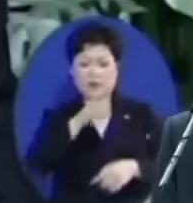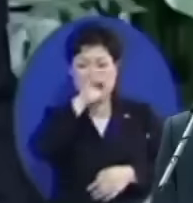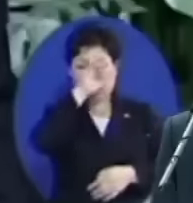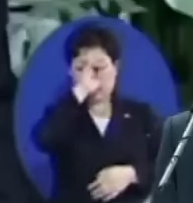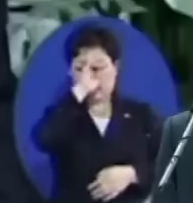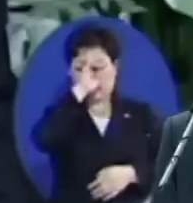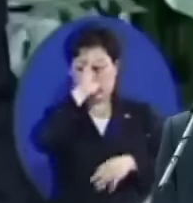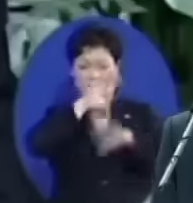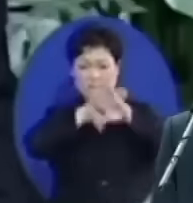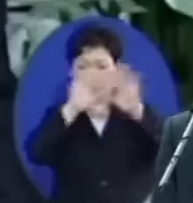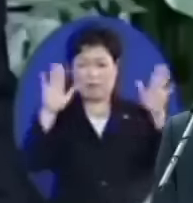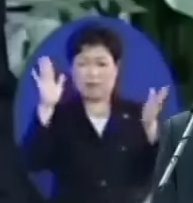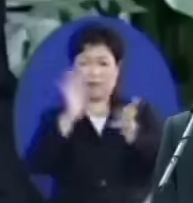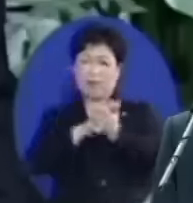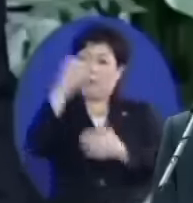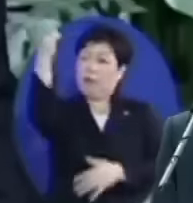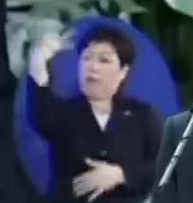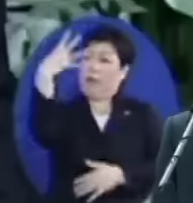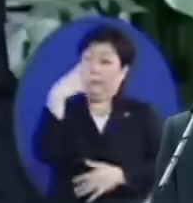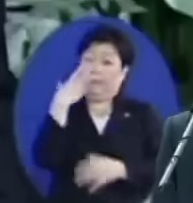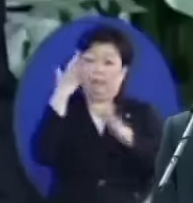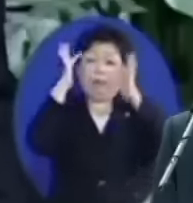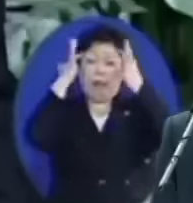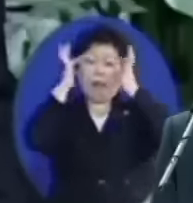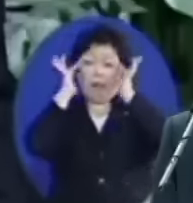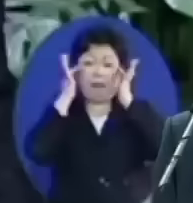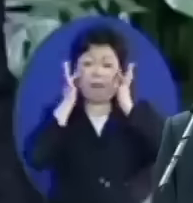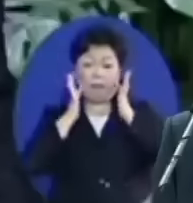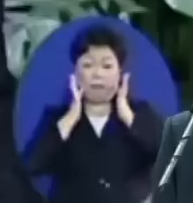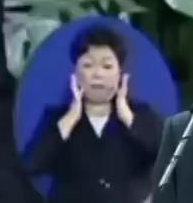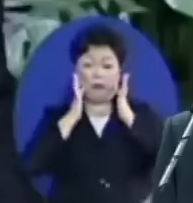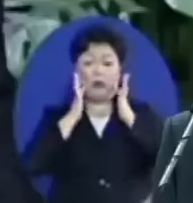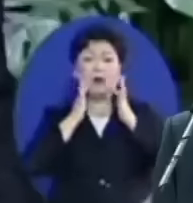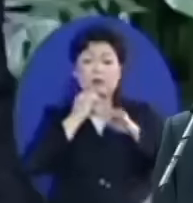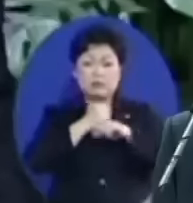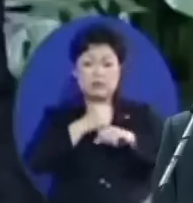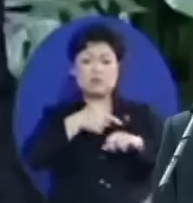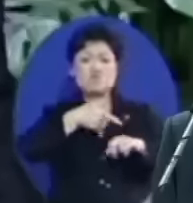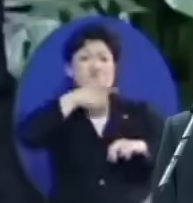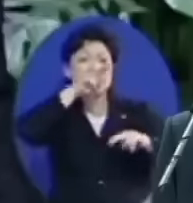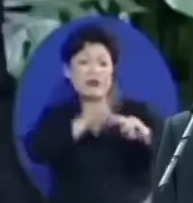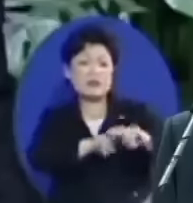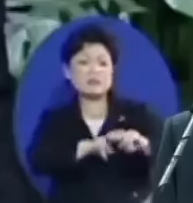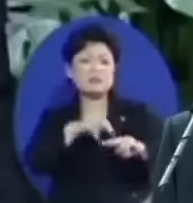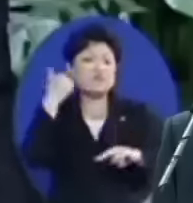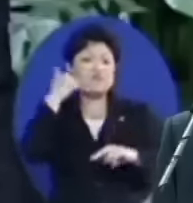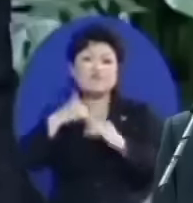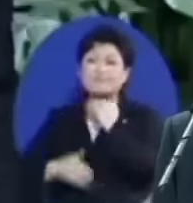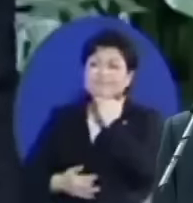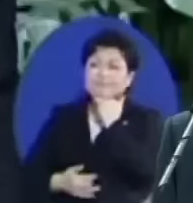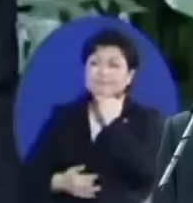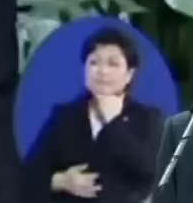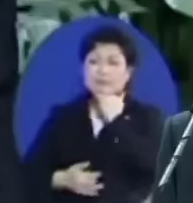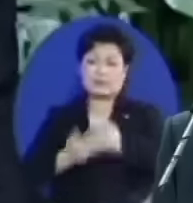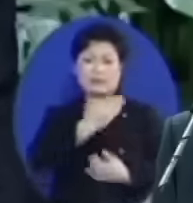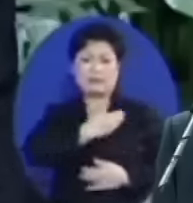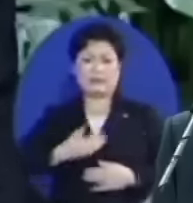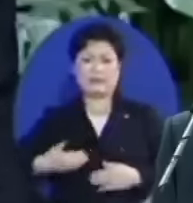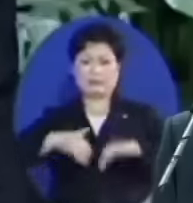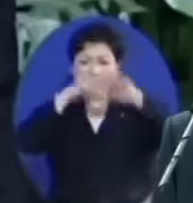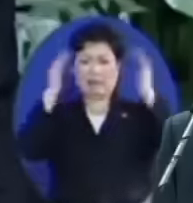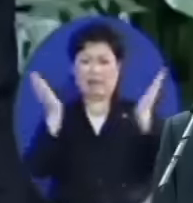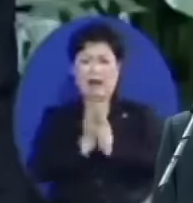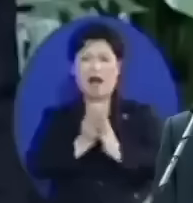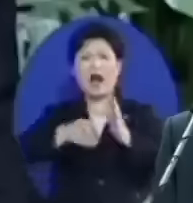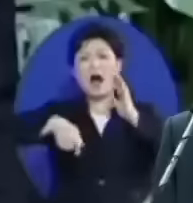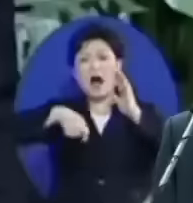쨍쨍 비추고 땀이 나고 더운 때 우물가에 앉아서 누구를 기다립니다. 제자들은 다 밥